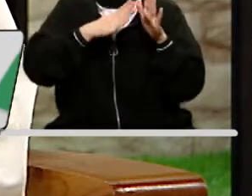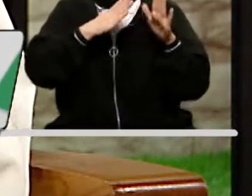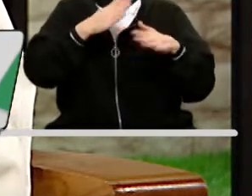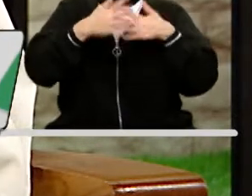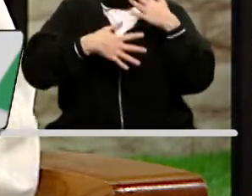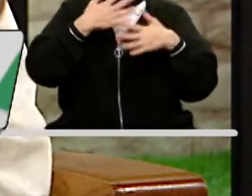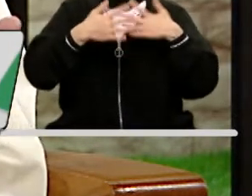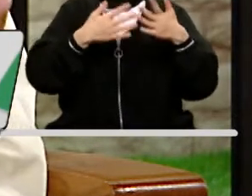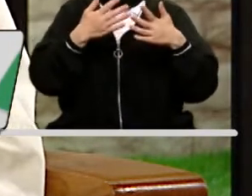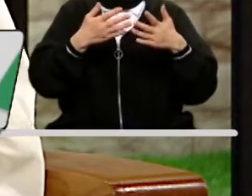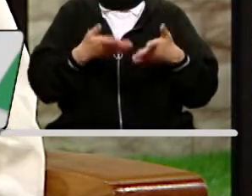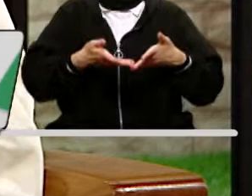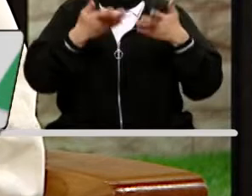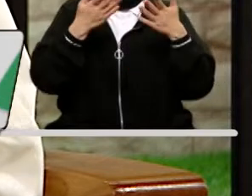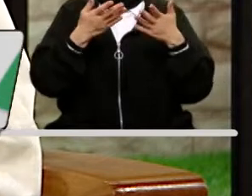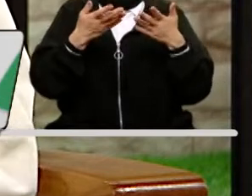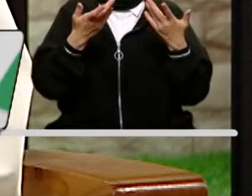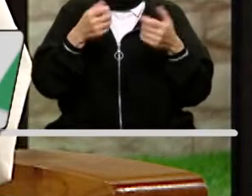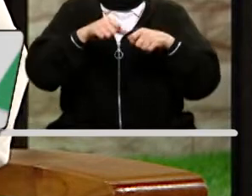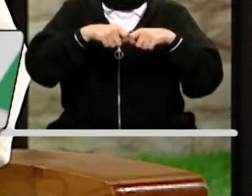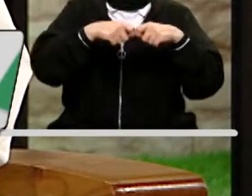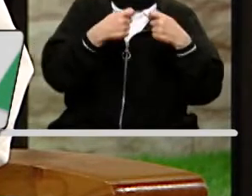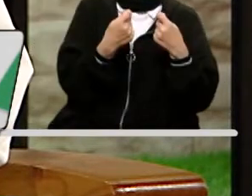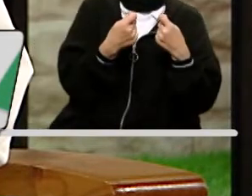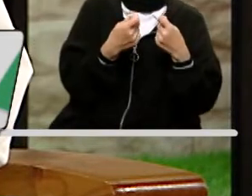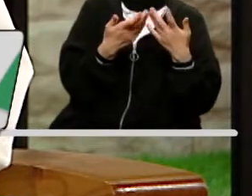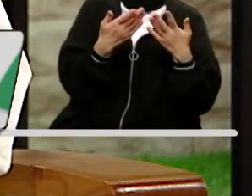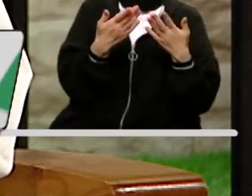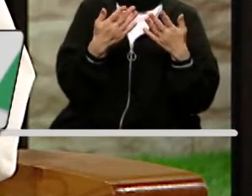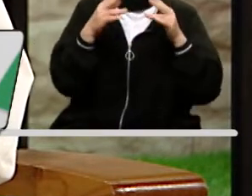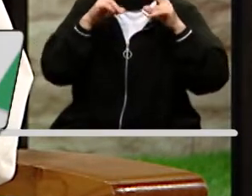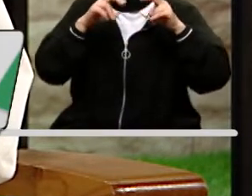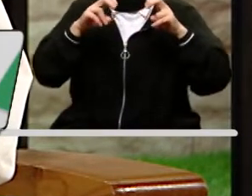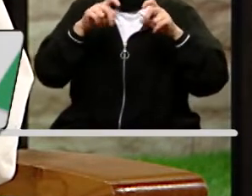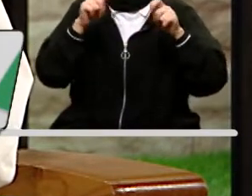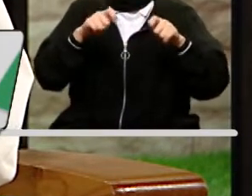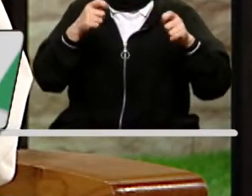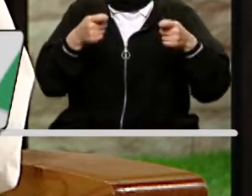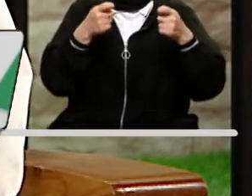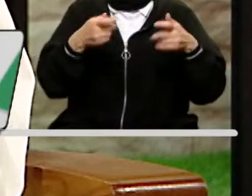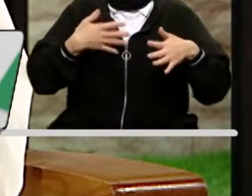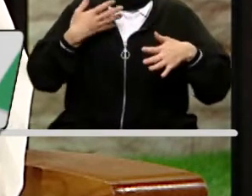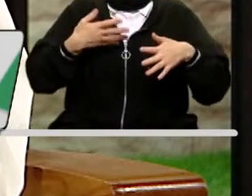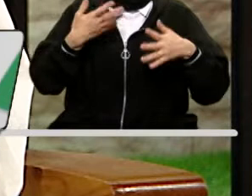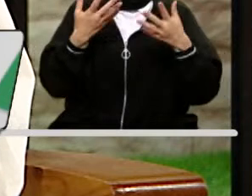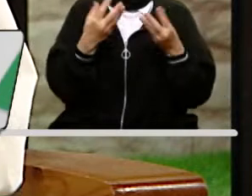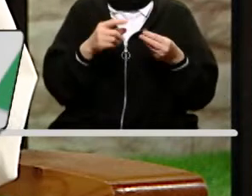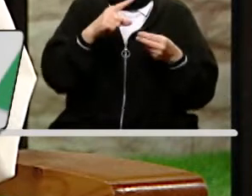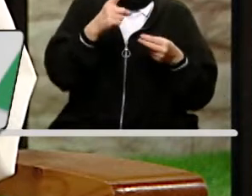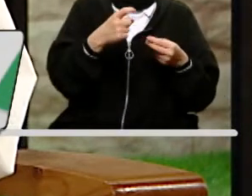hopluyor, zıplıyor, kırıyor aynı zamanda. Çocuk büyük bir merak duygusuyla geliyor aslında keşfediyor